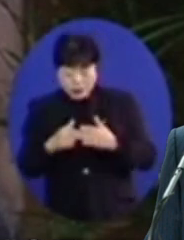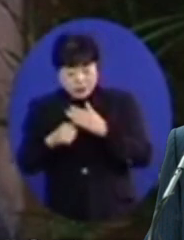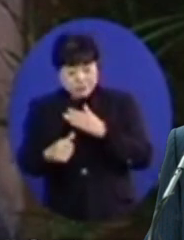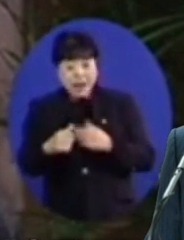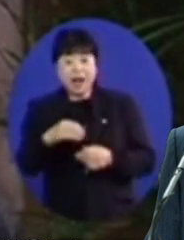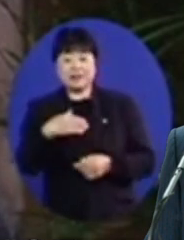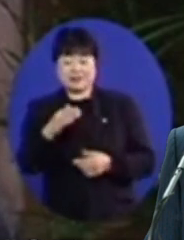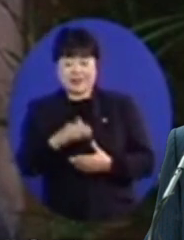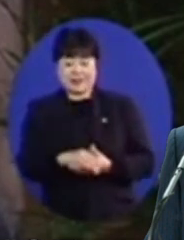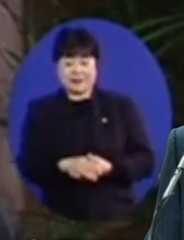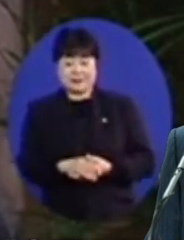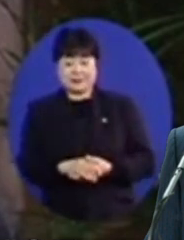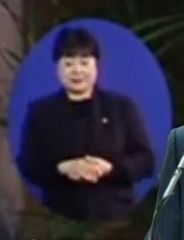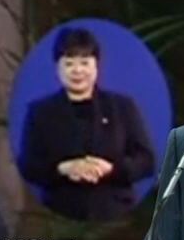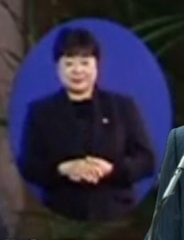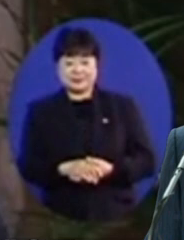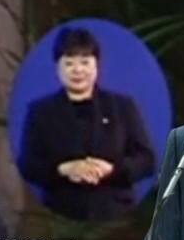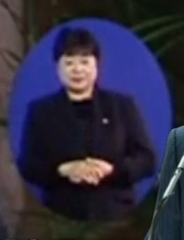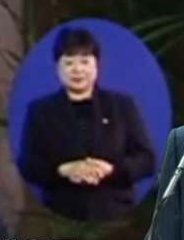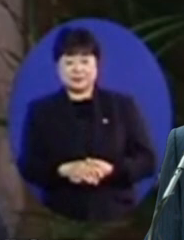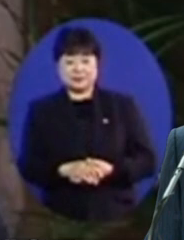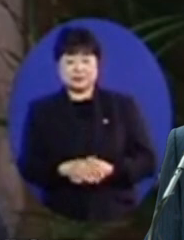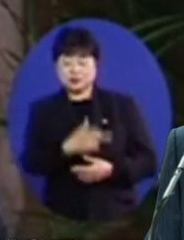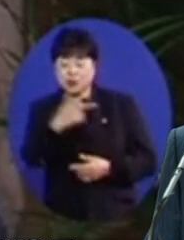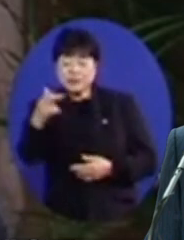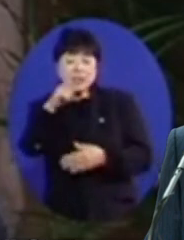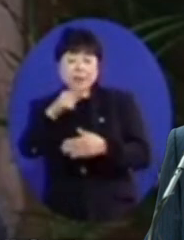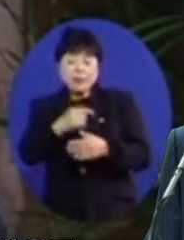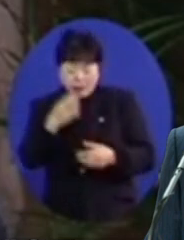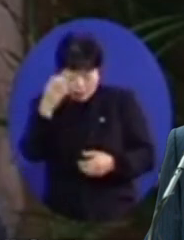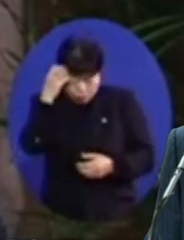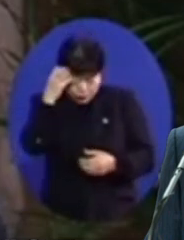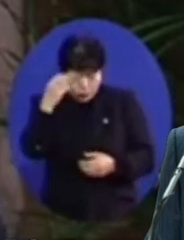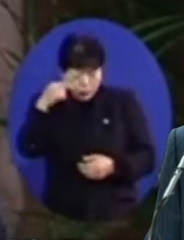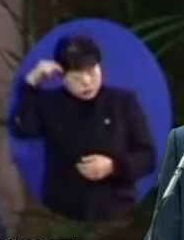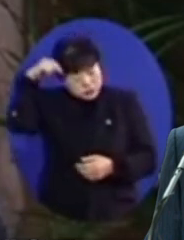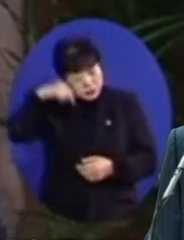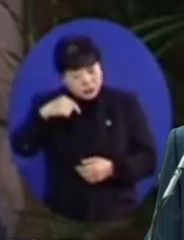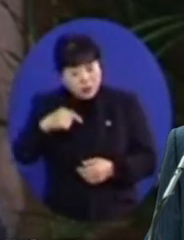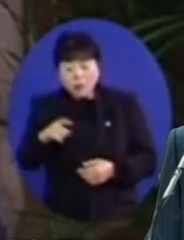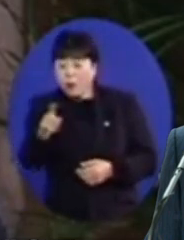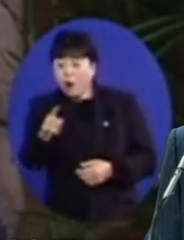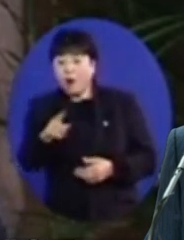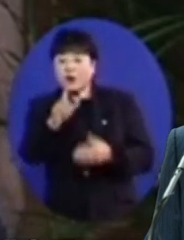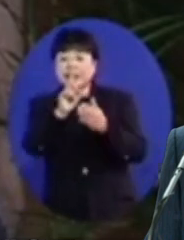심방을 많이 했는데 제가 굉장히 마음에 고통을 느낀 것은